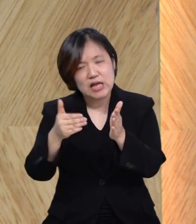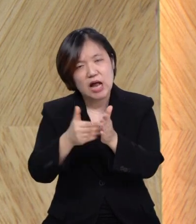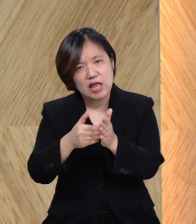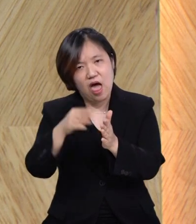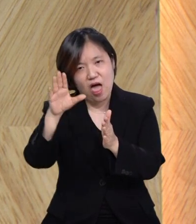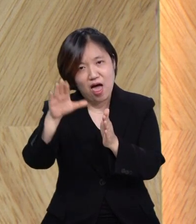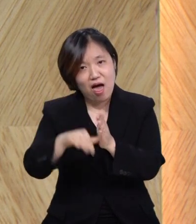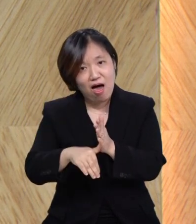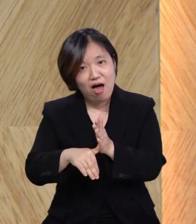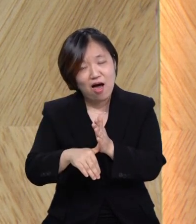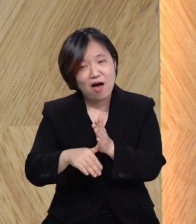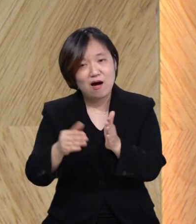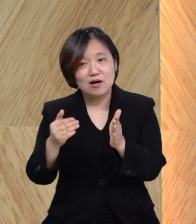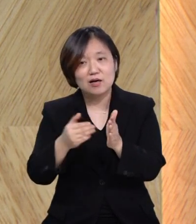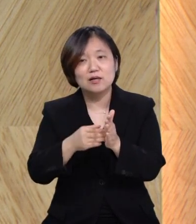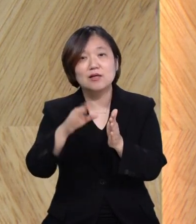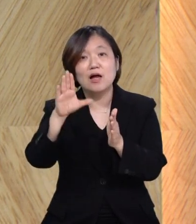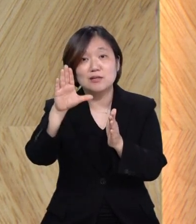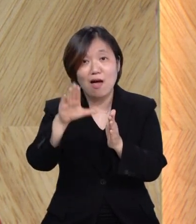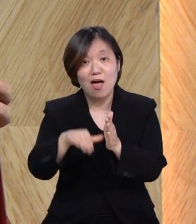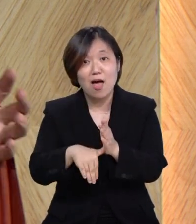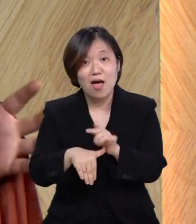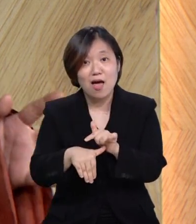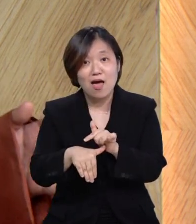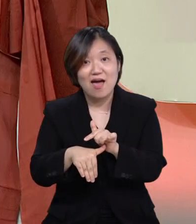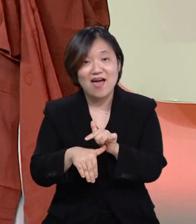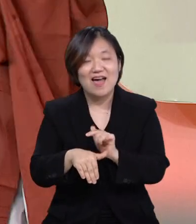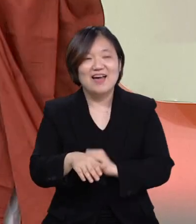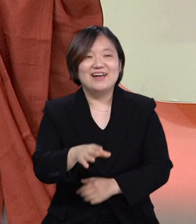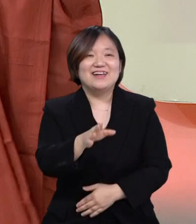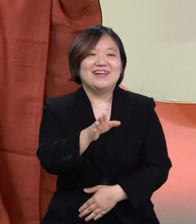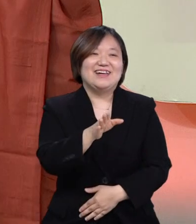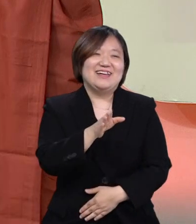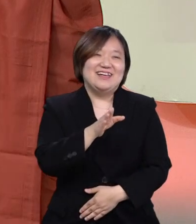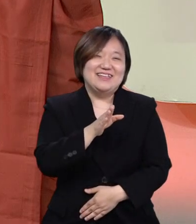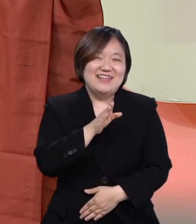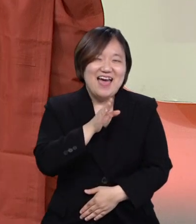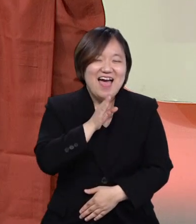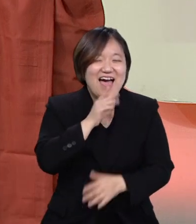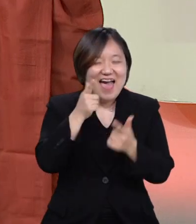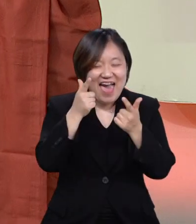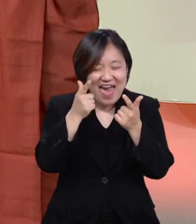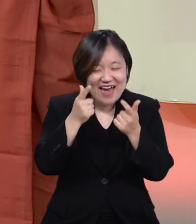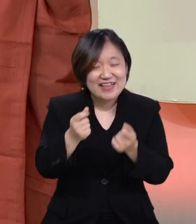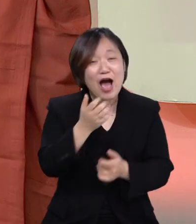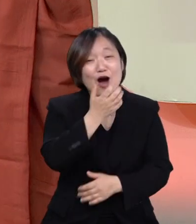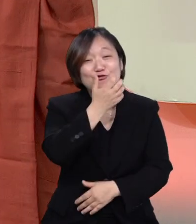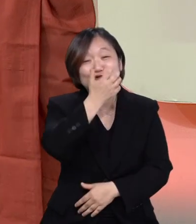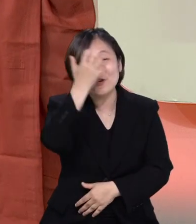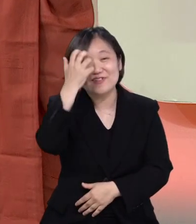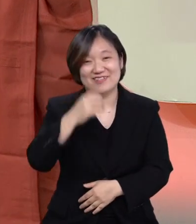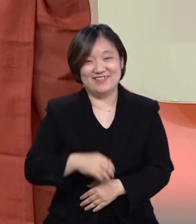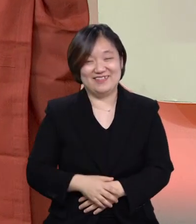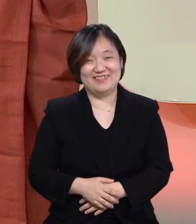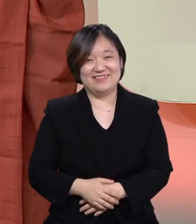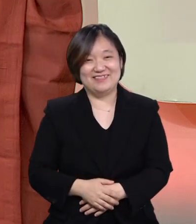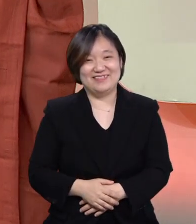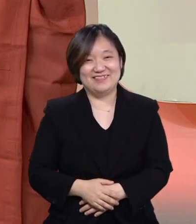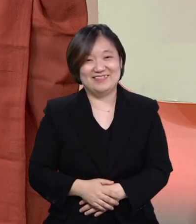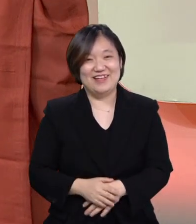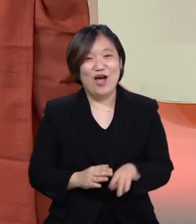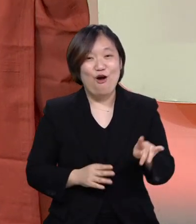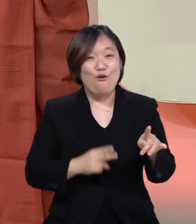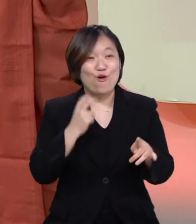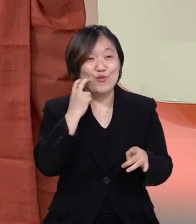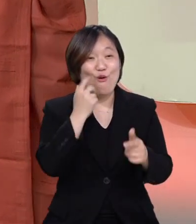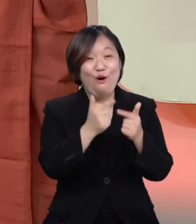끝날 때쯤 되었을 때 아주 생생한 꿈을 꿨대요 아이고 또 꿈 얘기가 나오네 소나무에선